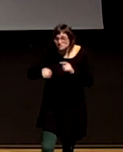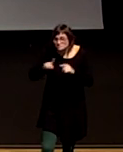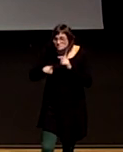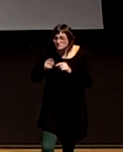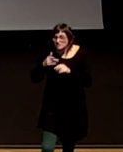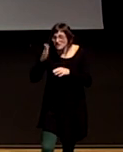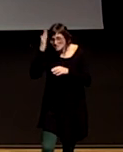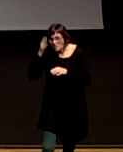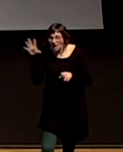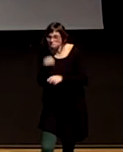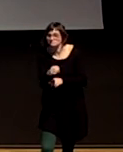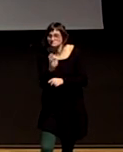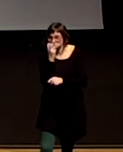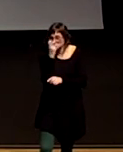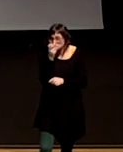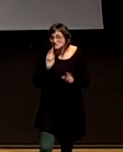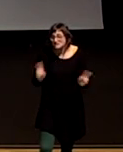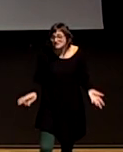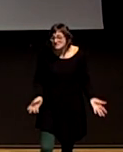l'argument pour les villes